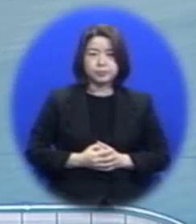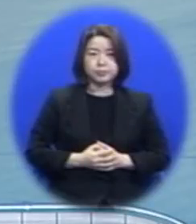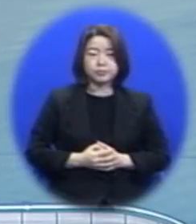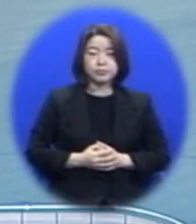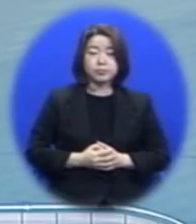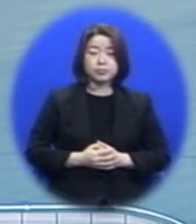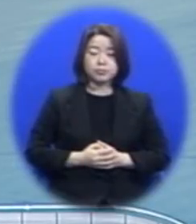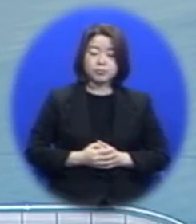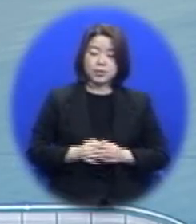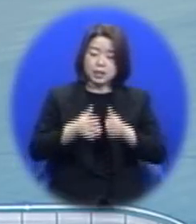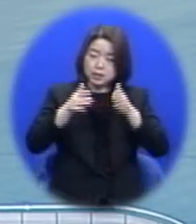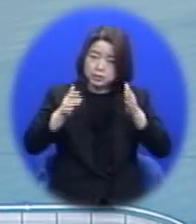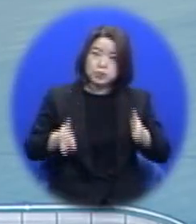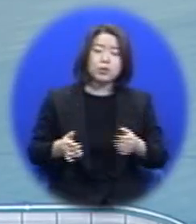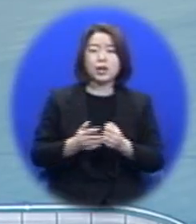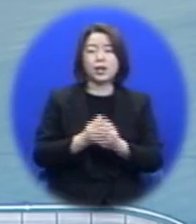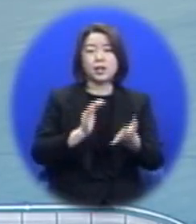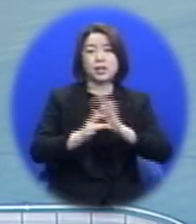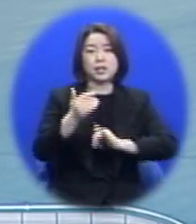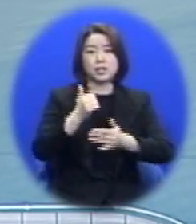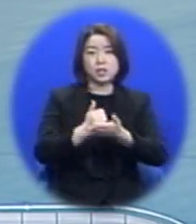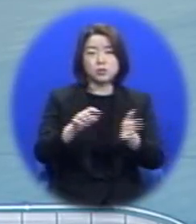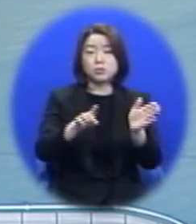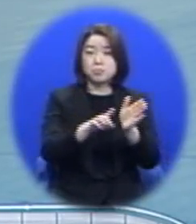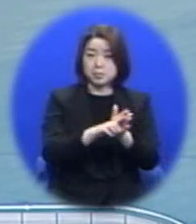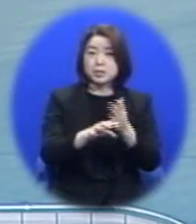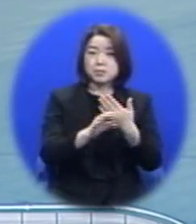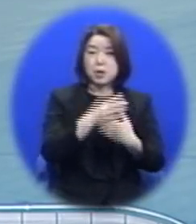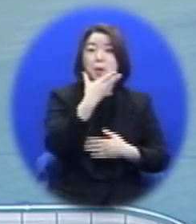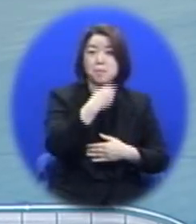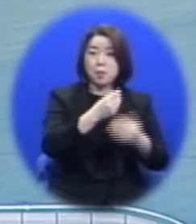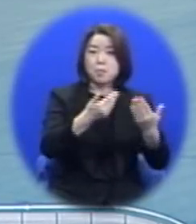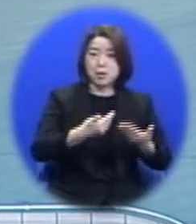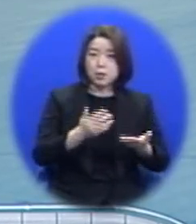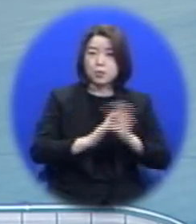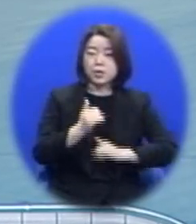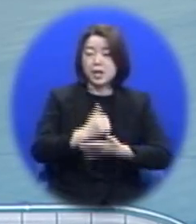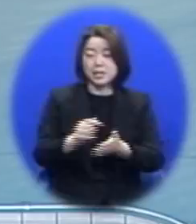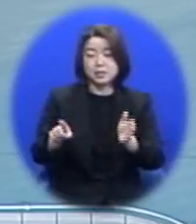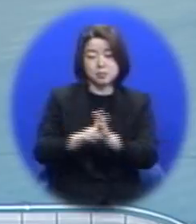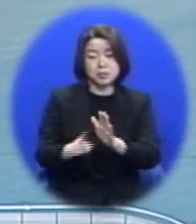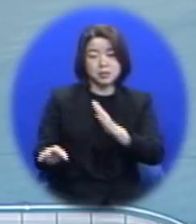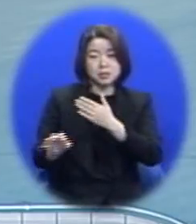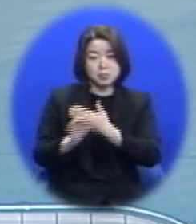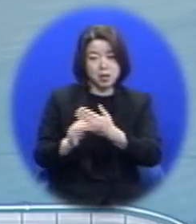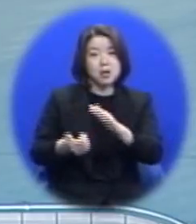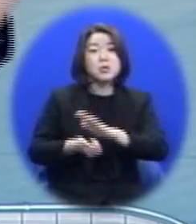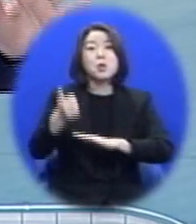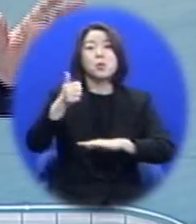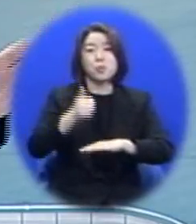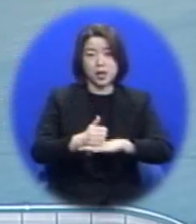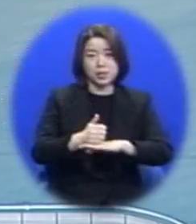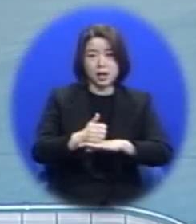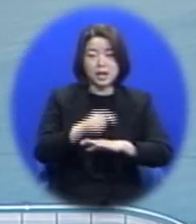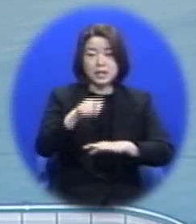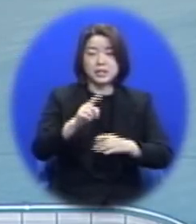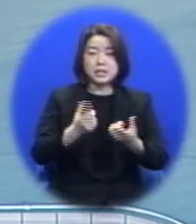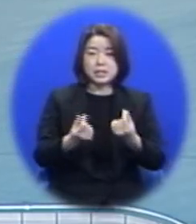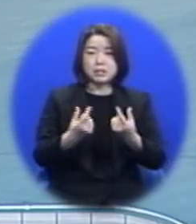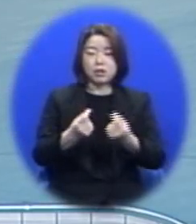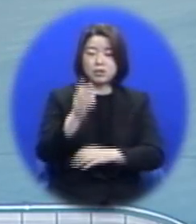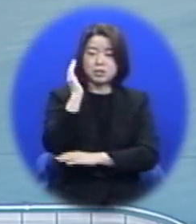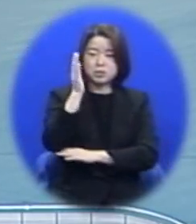합니다. 한동안 예수 믿으면 복받고 예수 믿으면 성공한다 이런 설교가 아주 유행하던 시절이